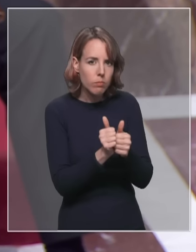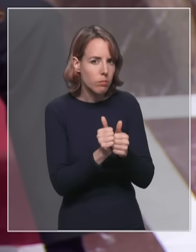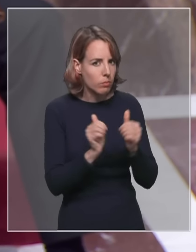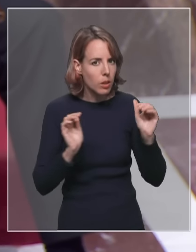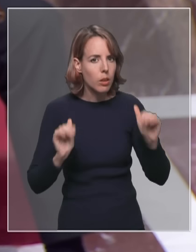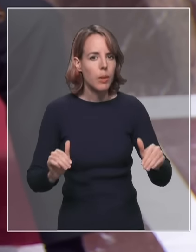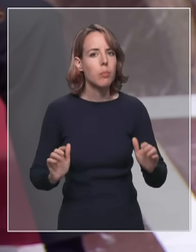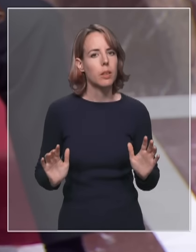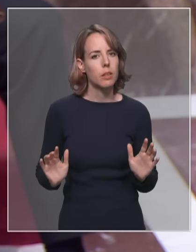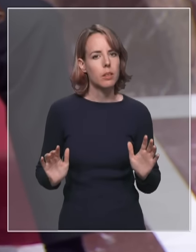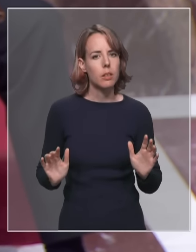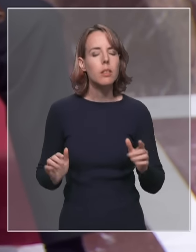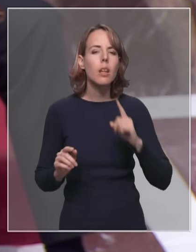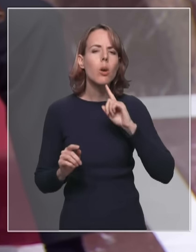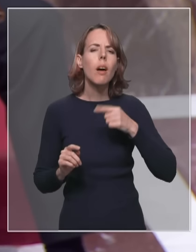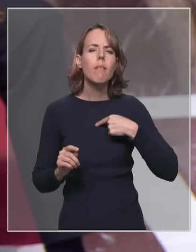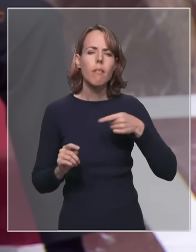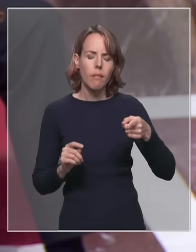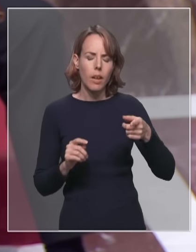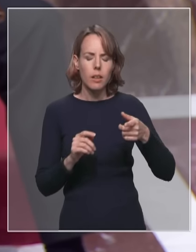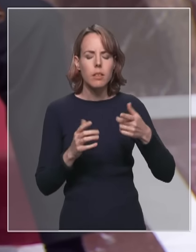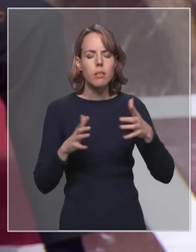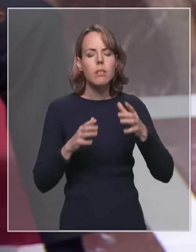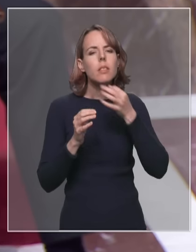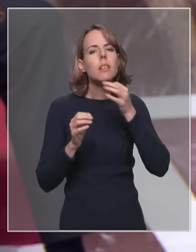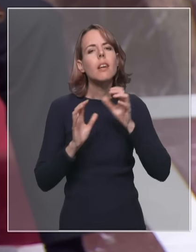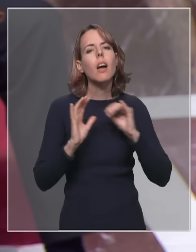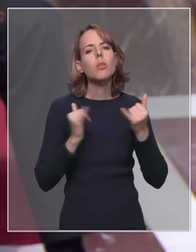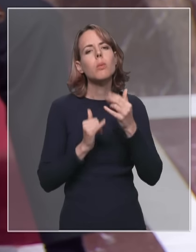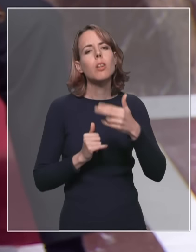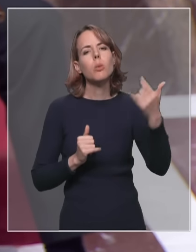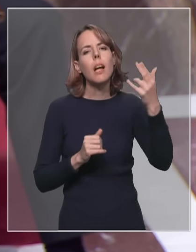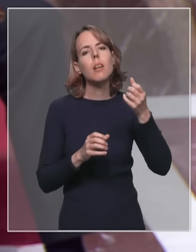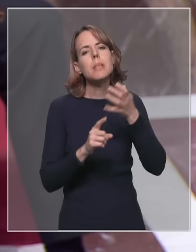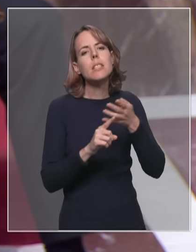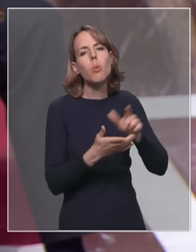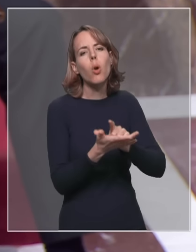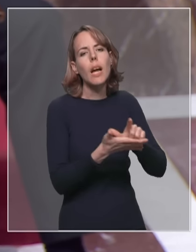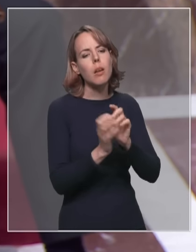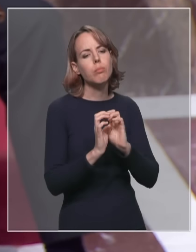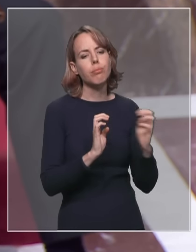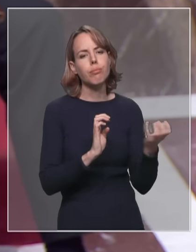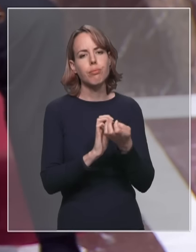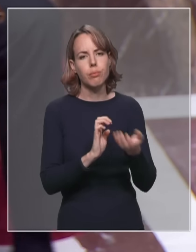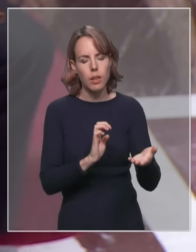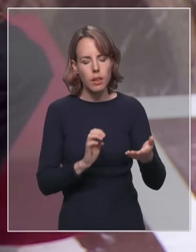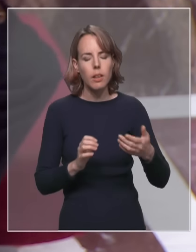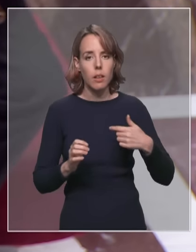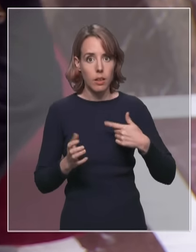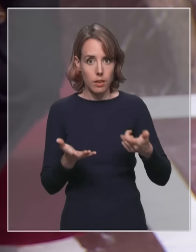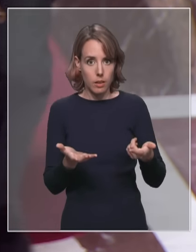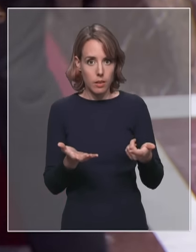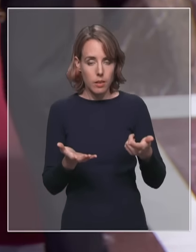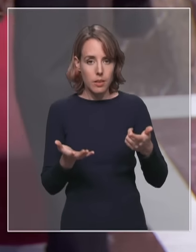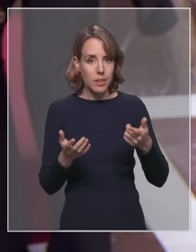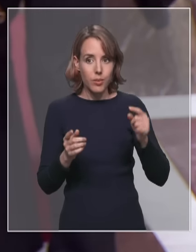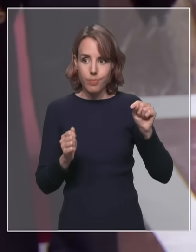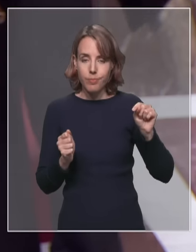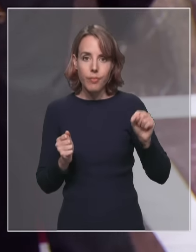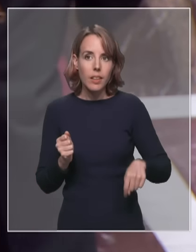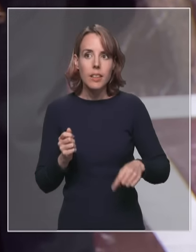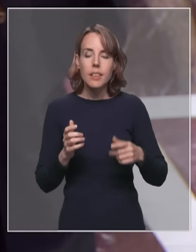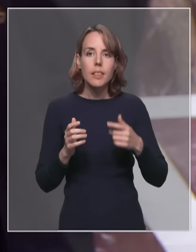rappelé au Havre lors de la réunion nationale des missions locales. Parce que le sujet aujourd'hui, c'est moins des logiques d'entrée dans des